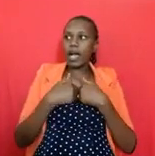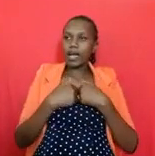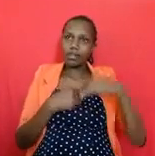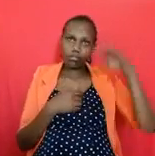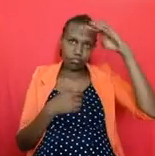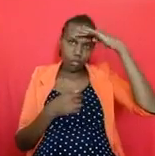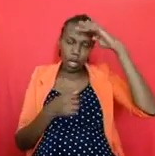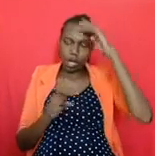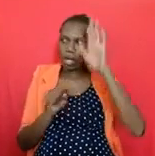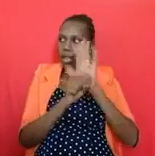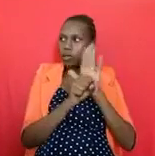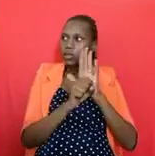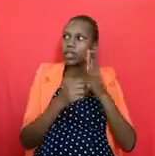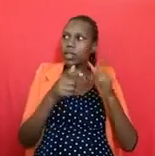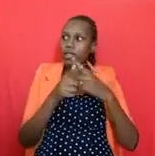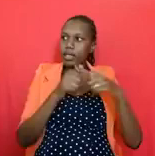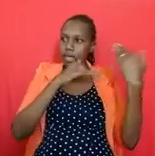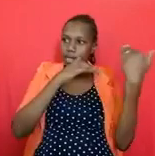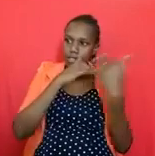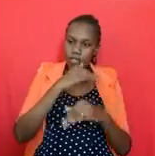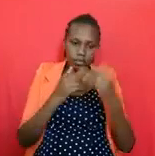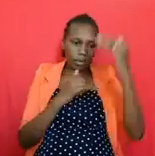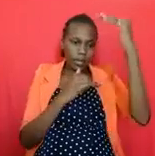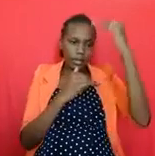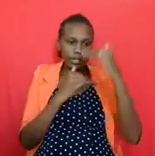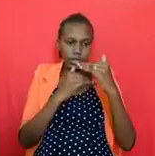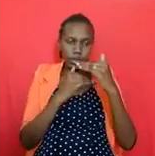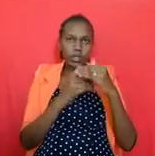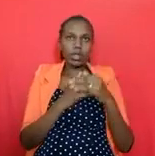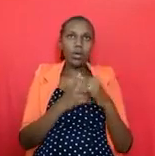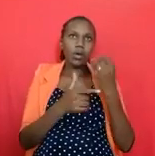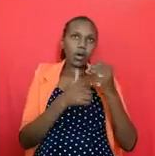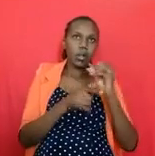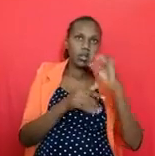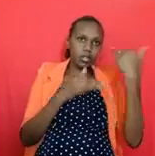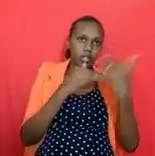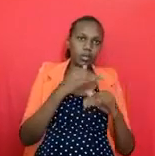kunyua njohi muno ni ngunyihia kana ni ngutiga